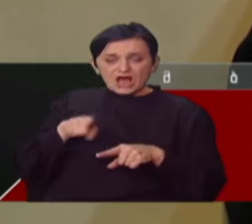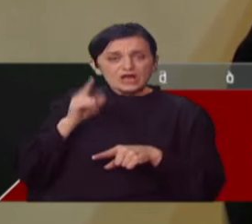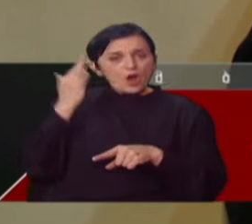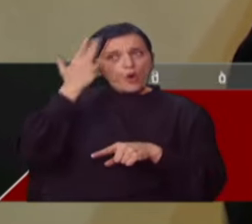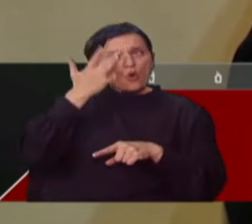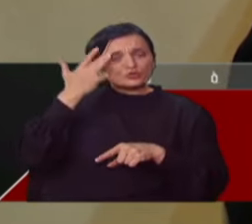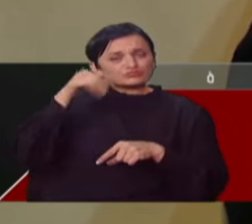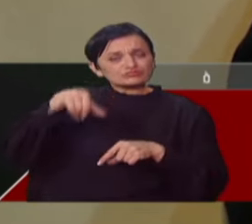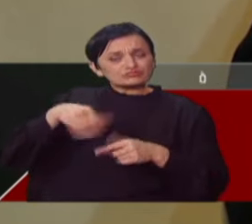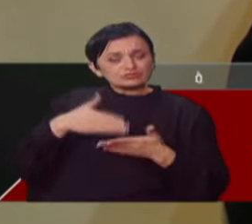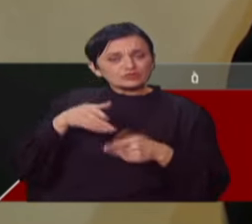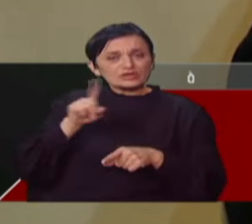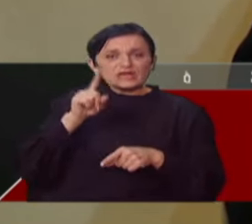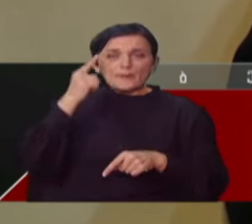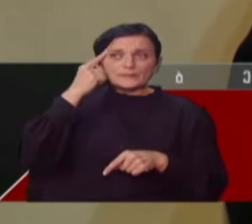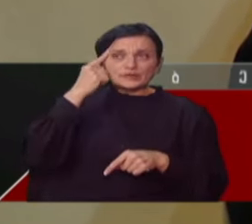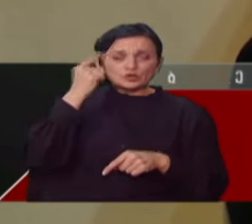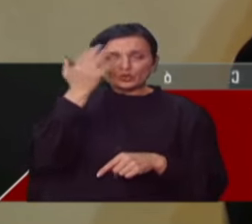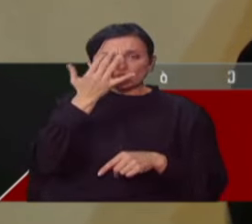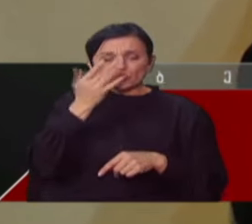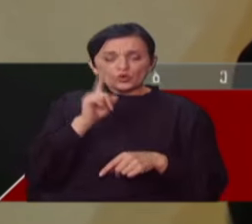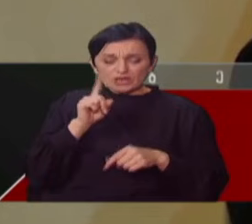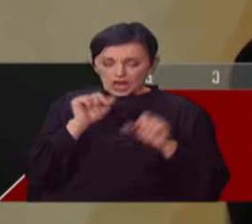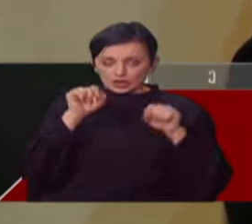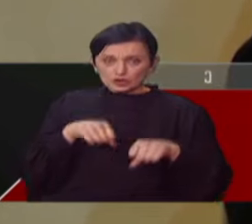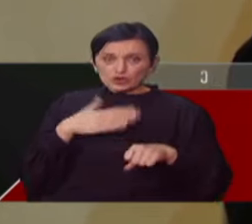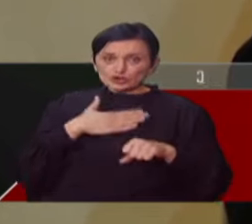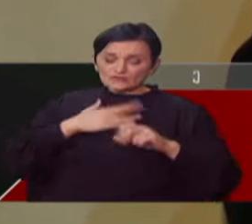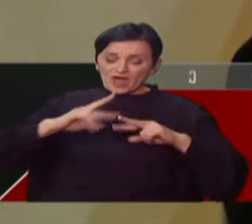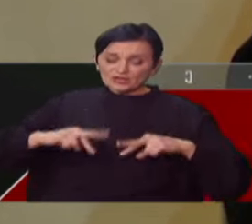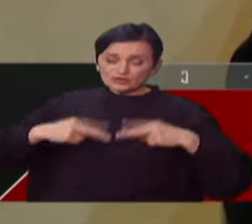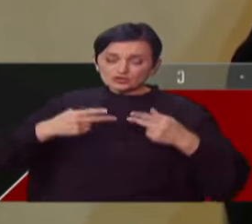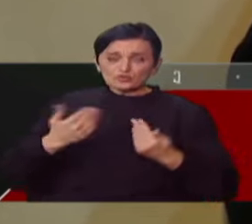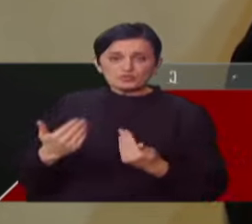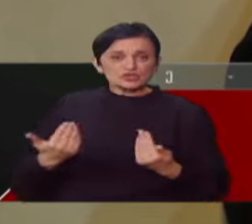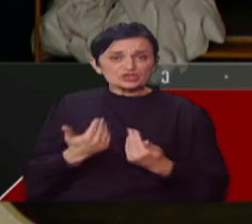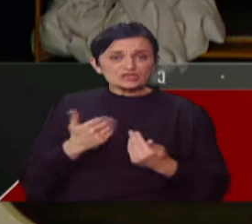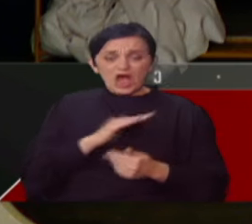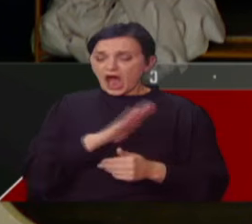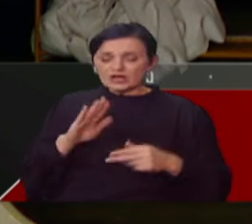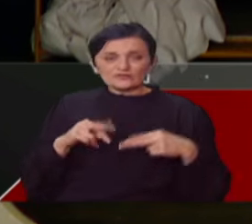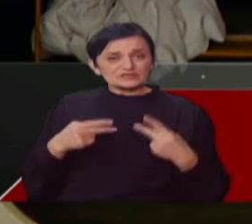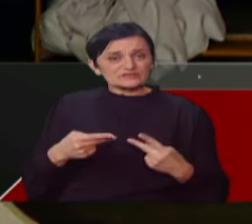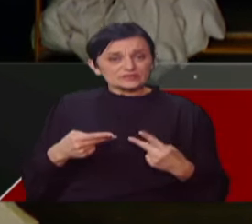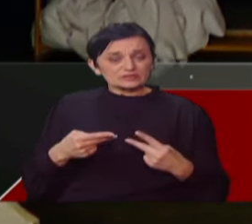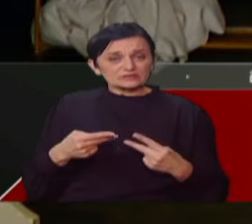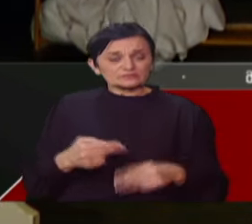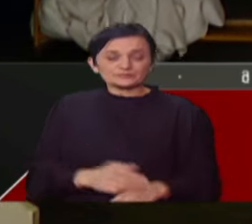ak mas, ra ze pikrops, ra shegvizlia chven shevtsvalot mis tshovrebashi da ras artsulit.